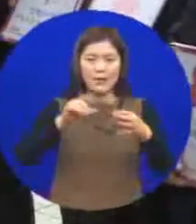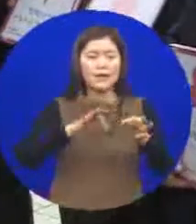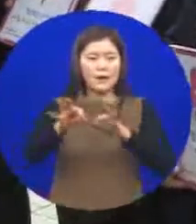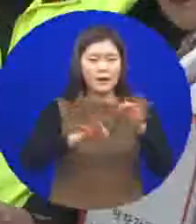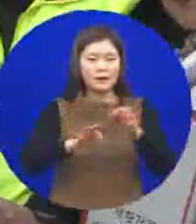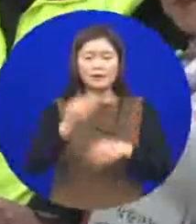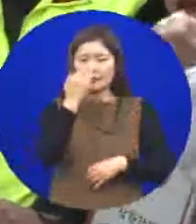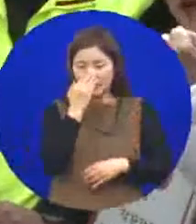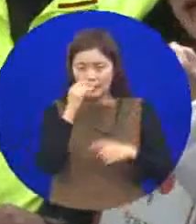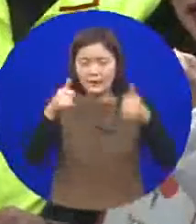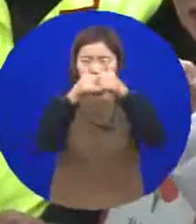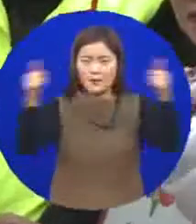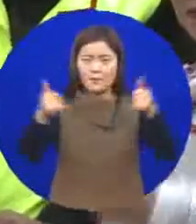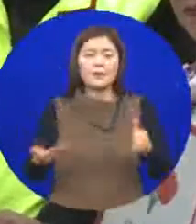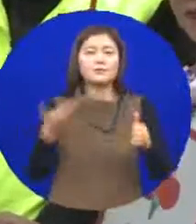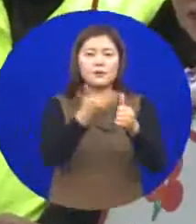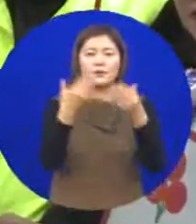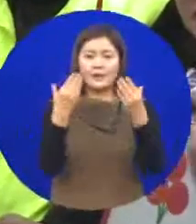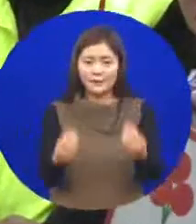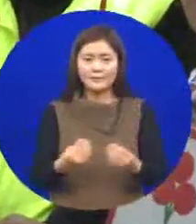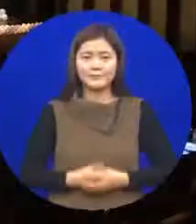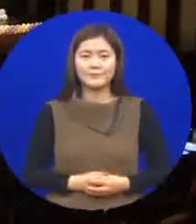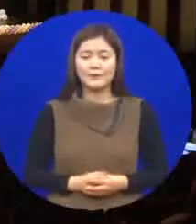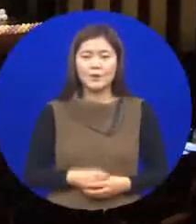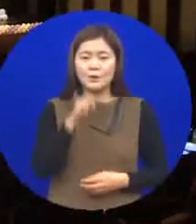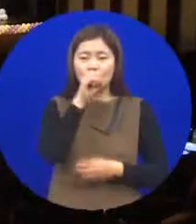점포에 착한 가게 현판이 전달됐습니다.